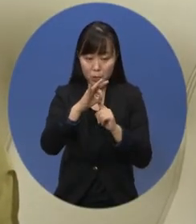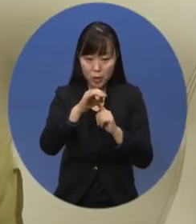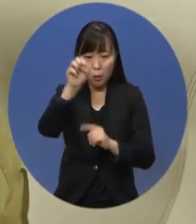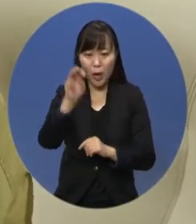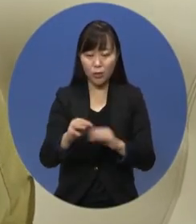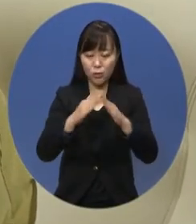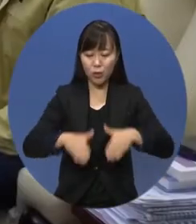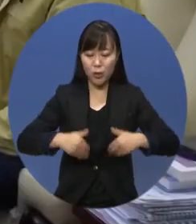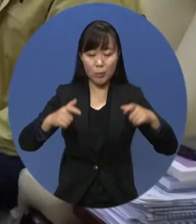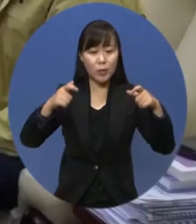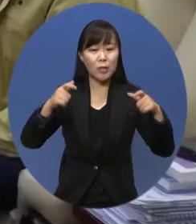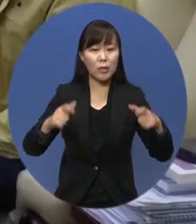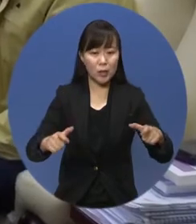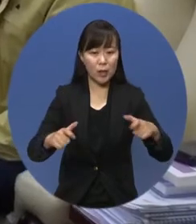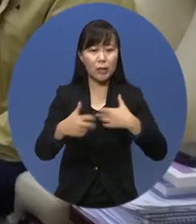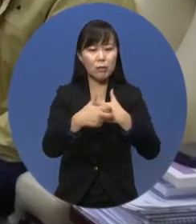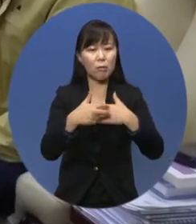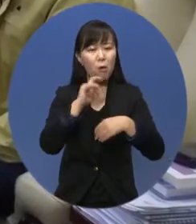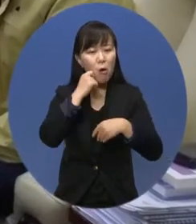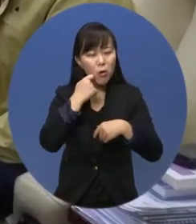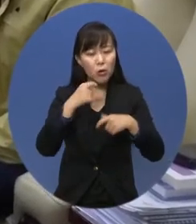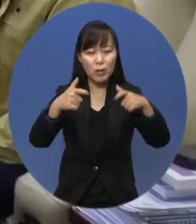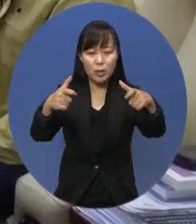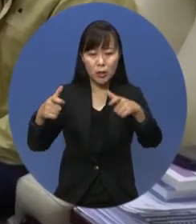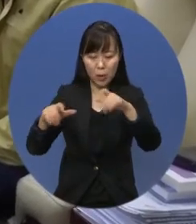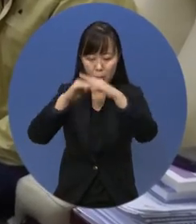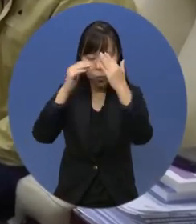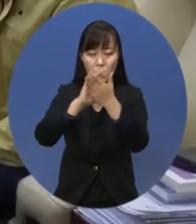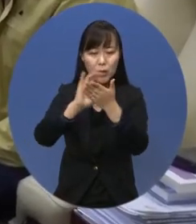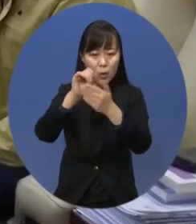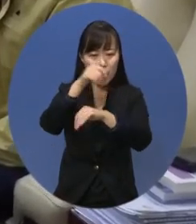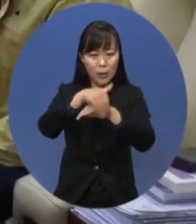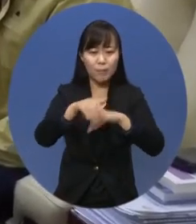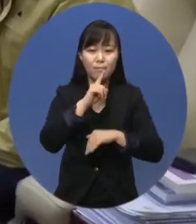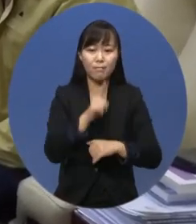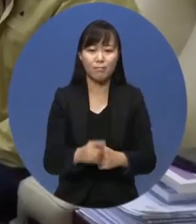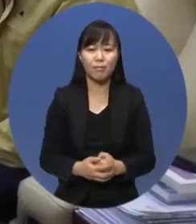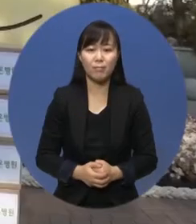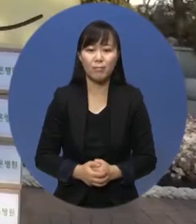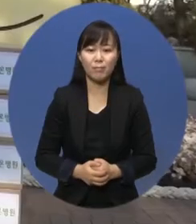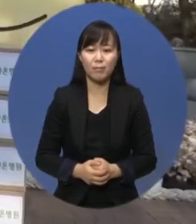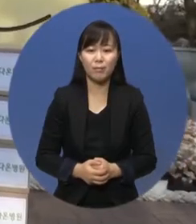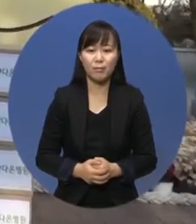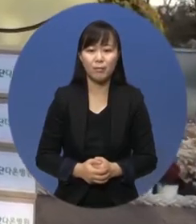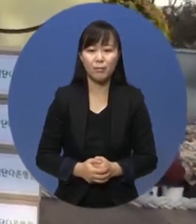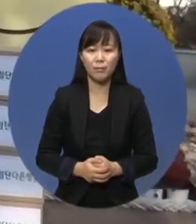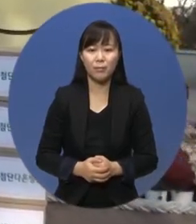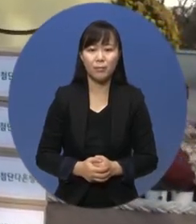광주 전남 지역에 있는 의료 취약 지역에 전액 사용할 방침이라고 전했습니다.